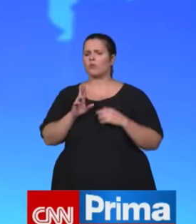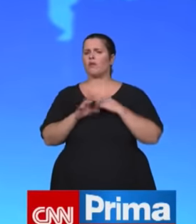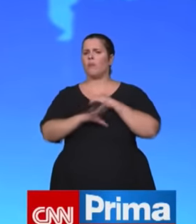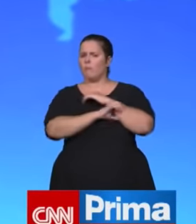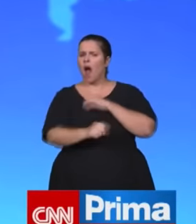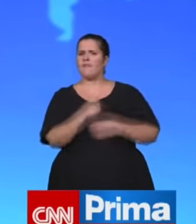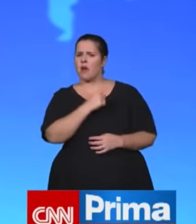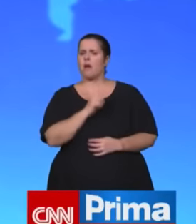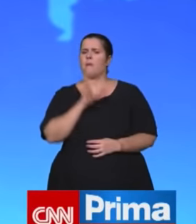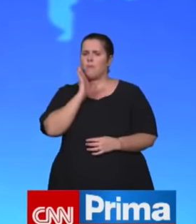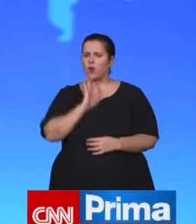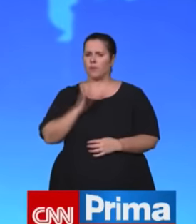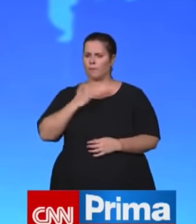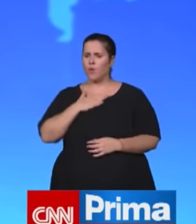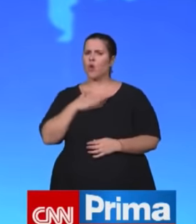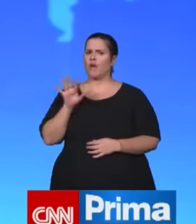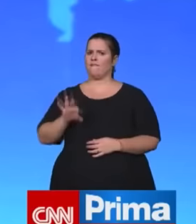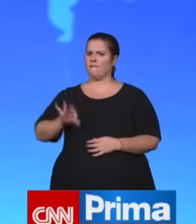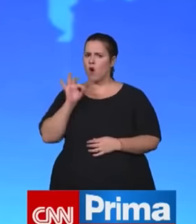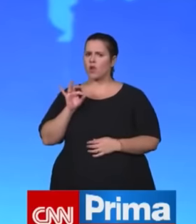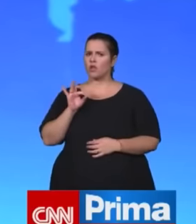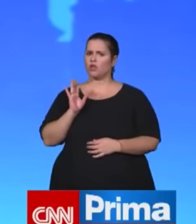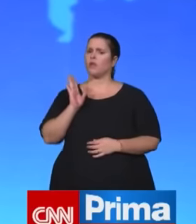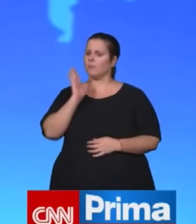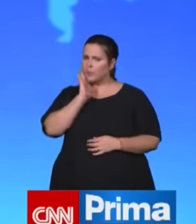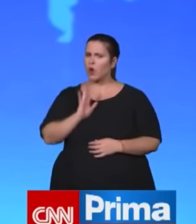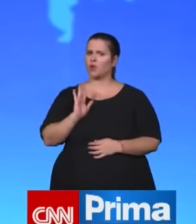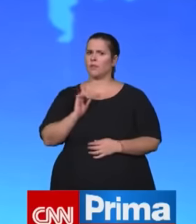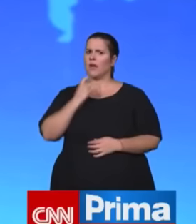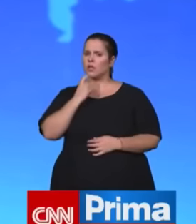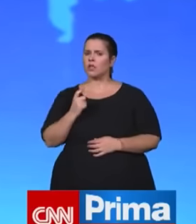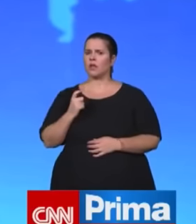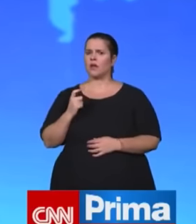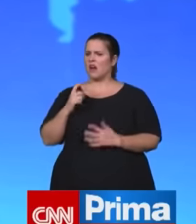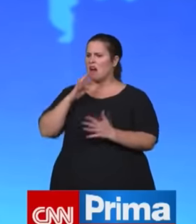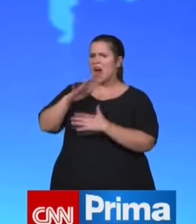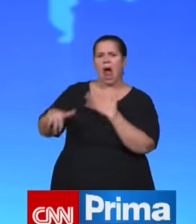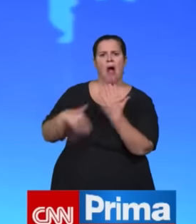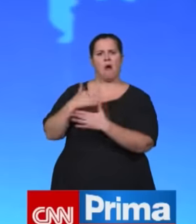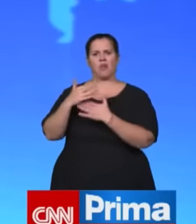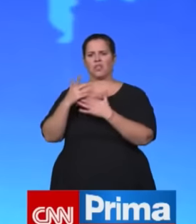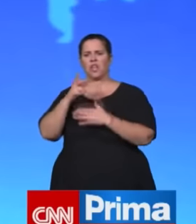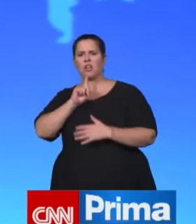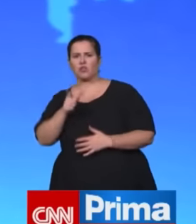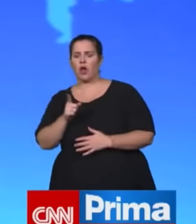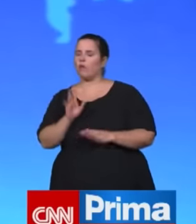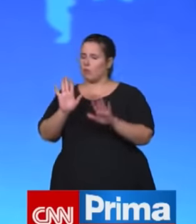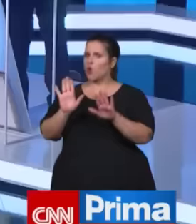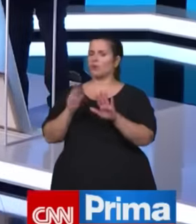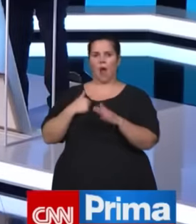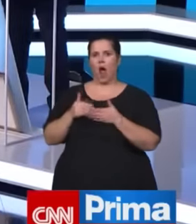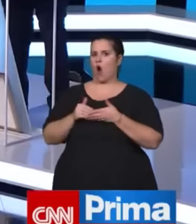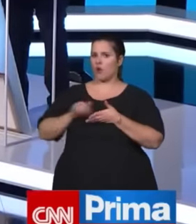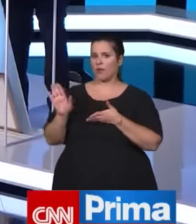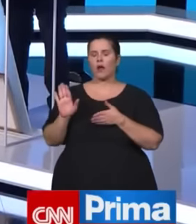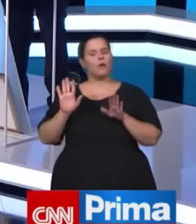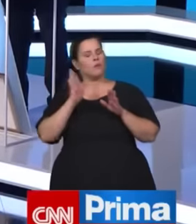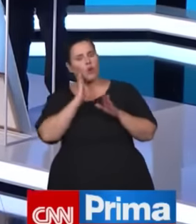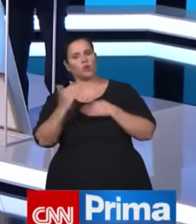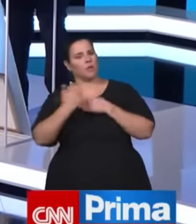mluvil o mých voličích, jako že jsou chaos, strach a lži. Jsou to občané